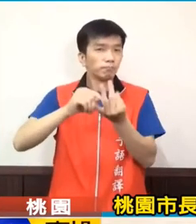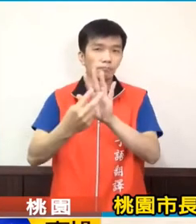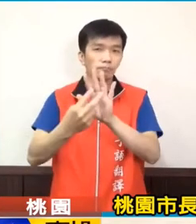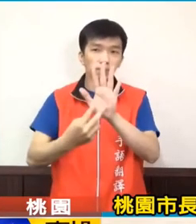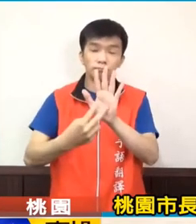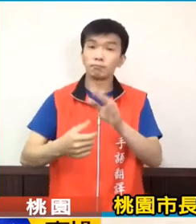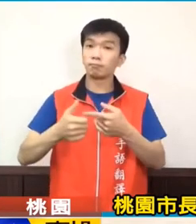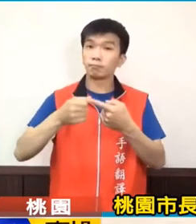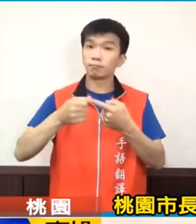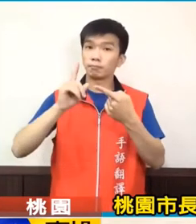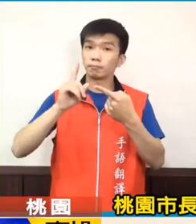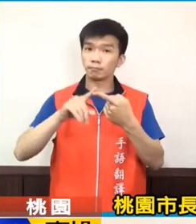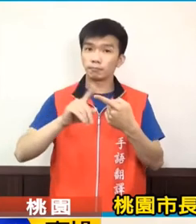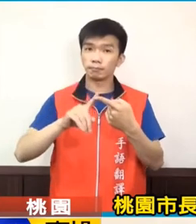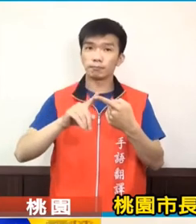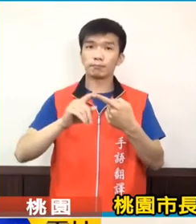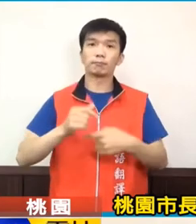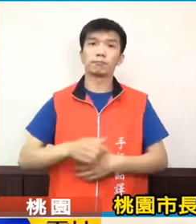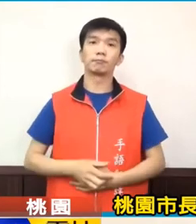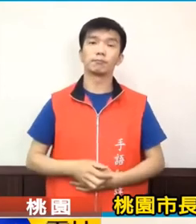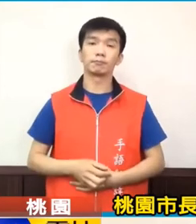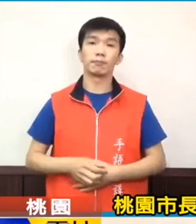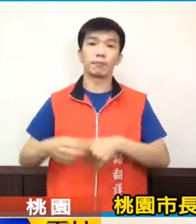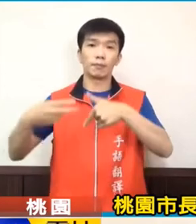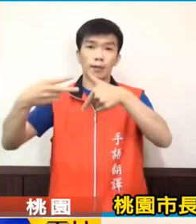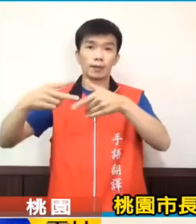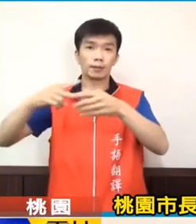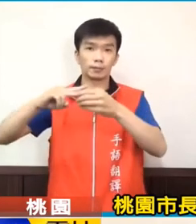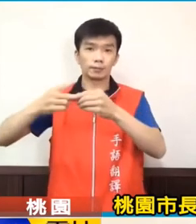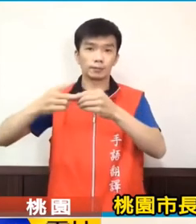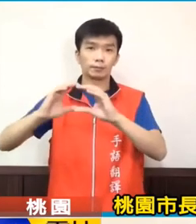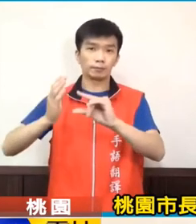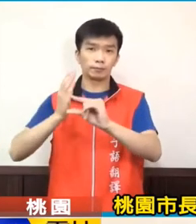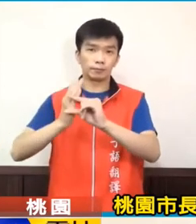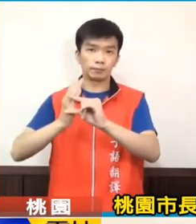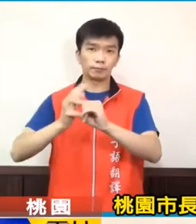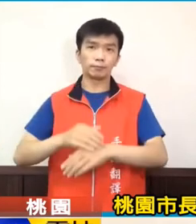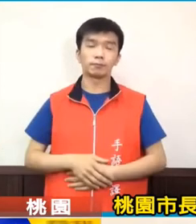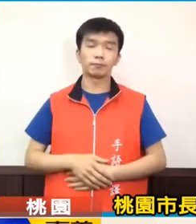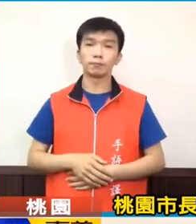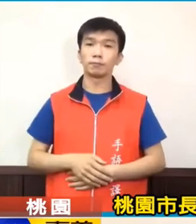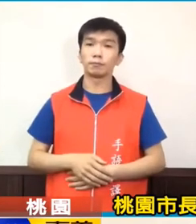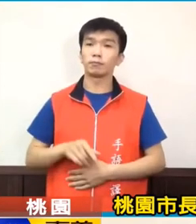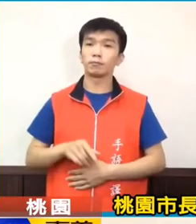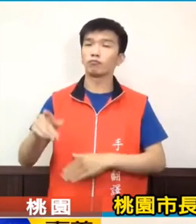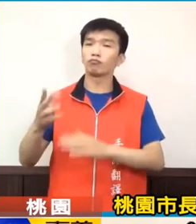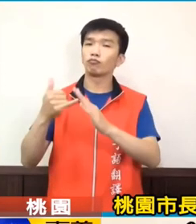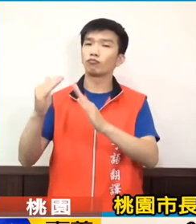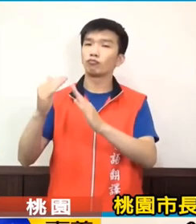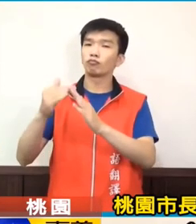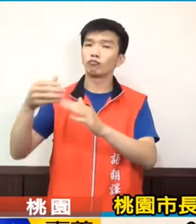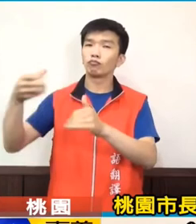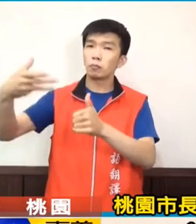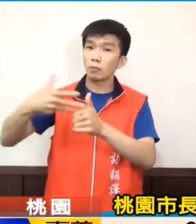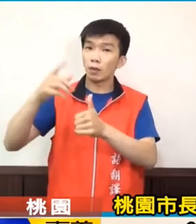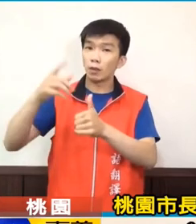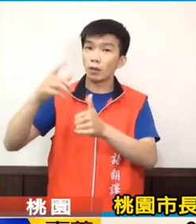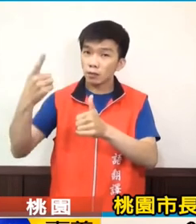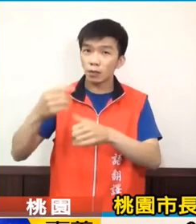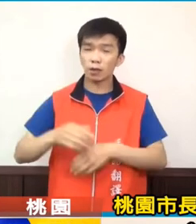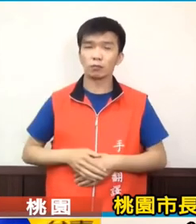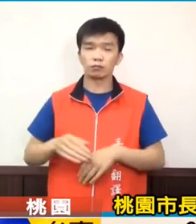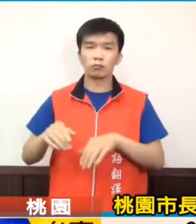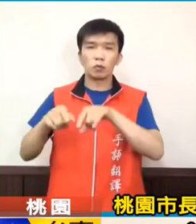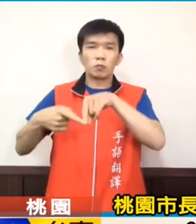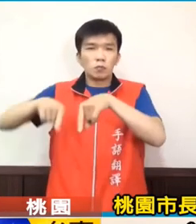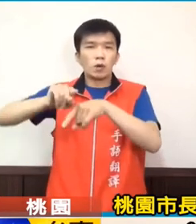一个是这个仁和国中，那仁和国中的这个传播链主要是因为跆拳道的